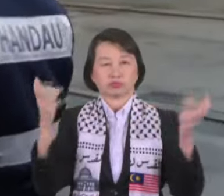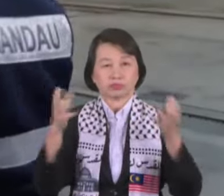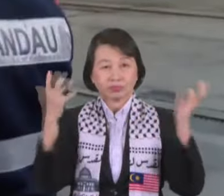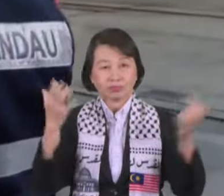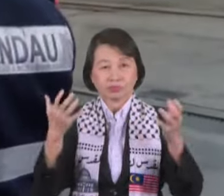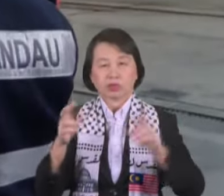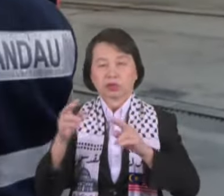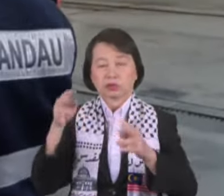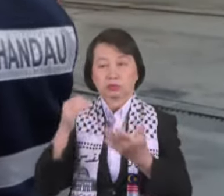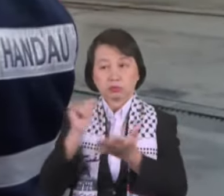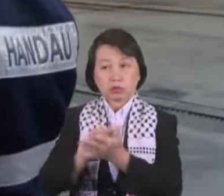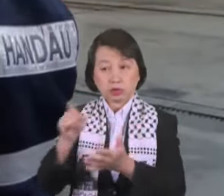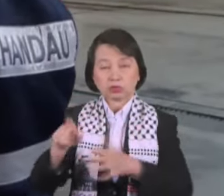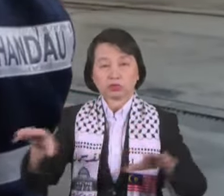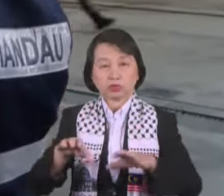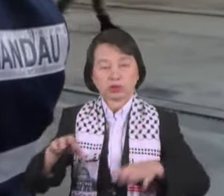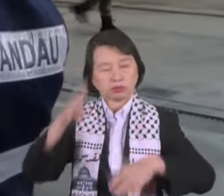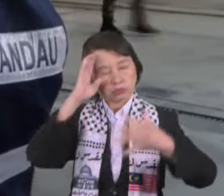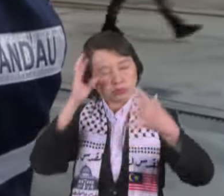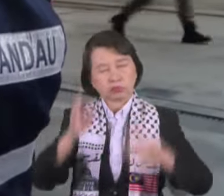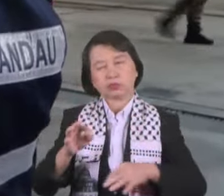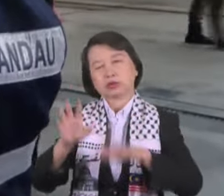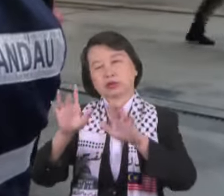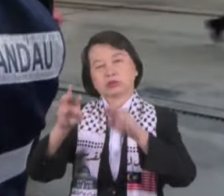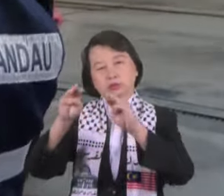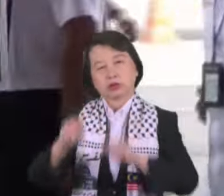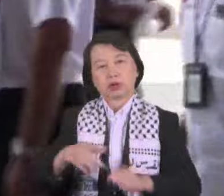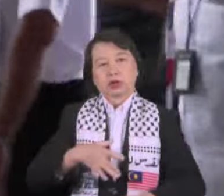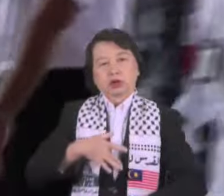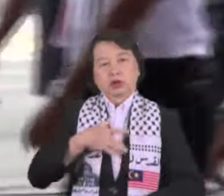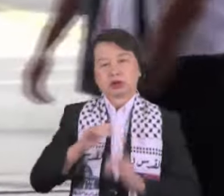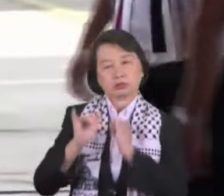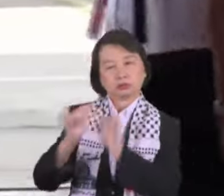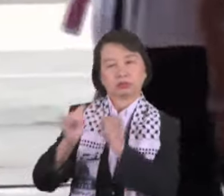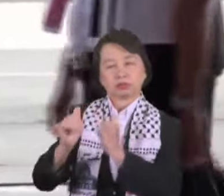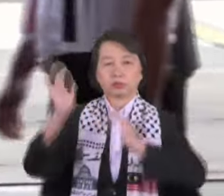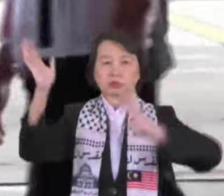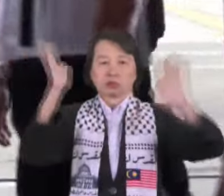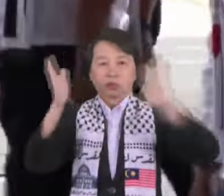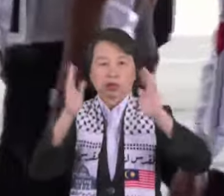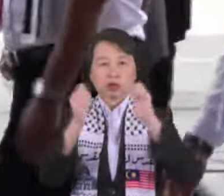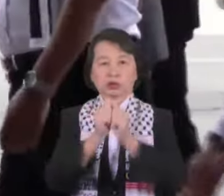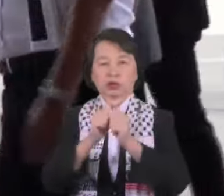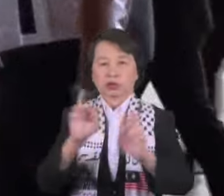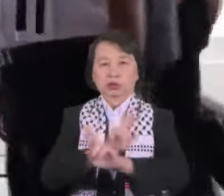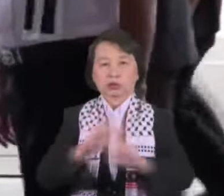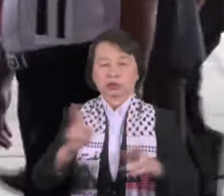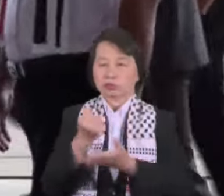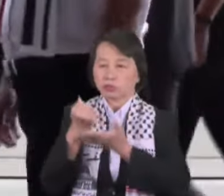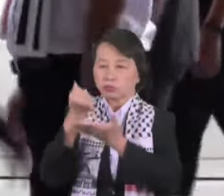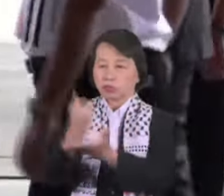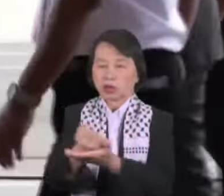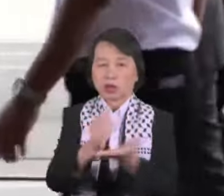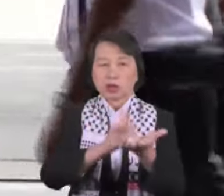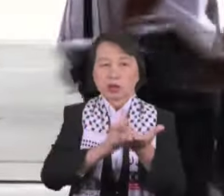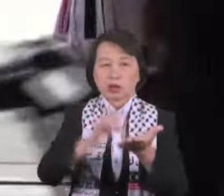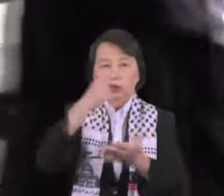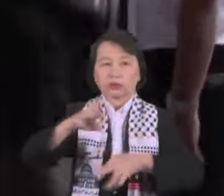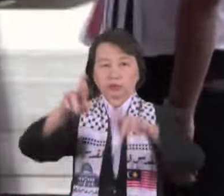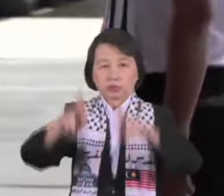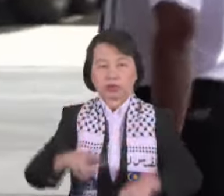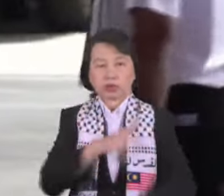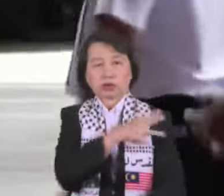Misi itu dilaksana atas pertimbangan kemanusiaan serta rasa kebersamaan Malaysia dengan menyediakan bantuan perubatan kepada